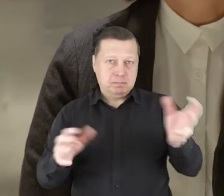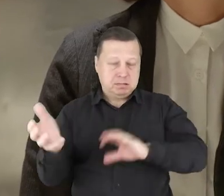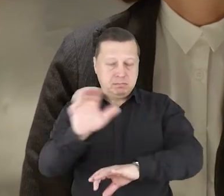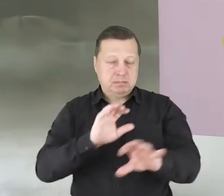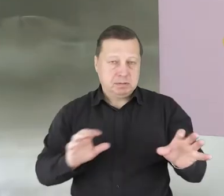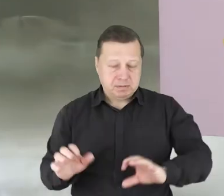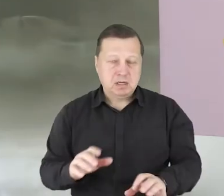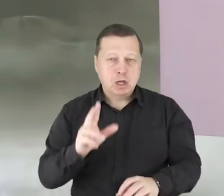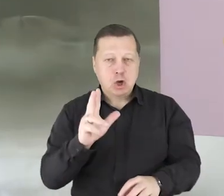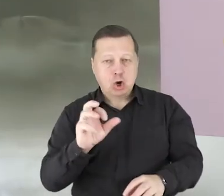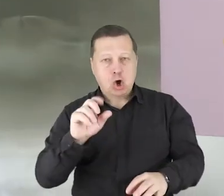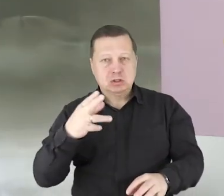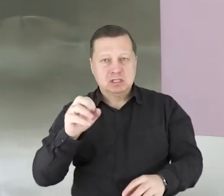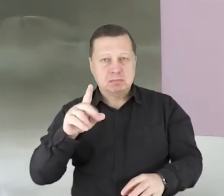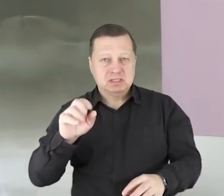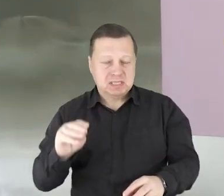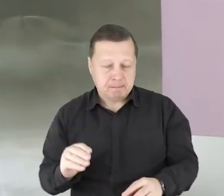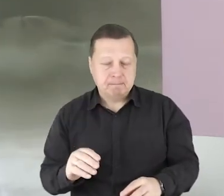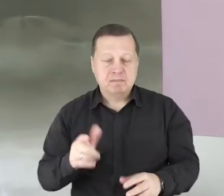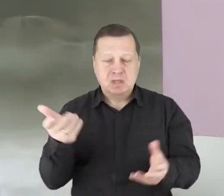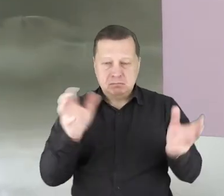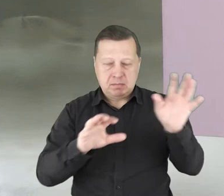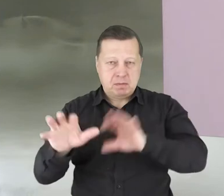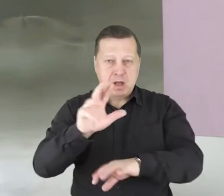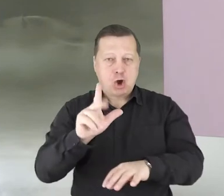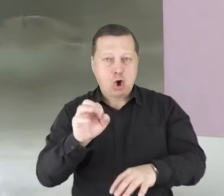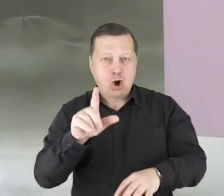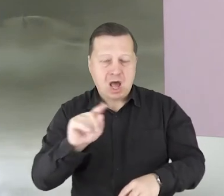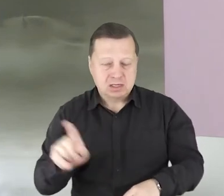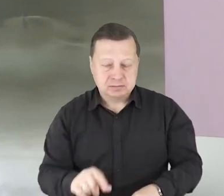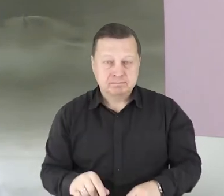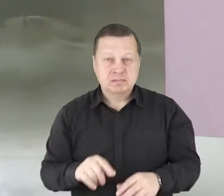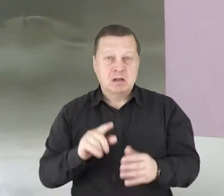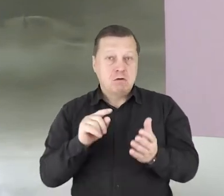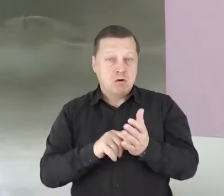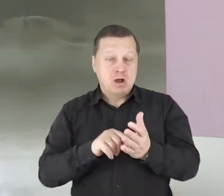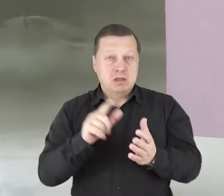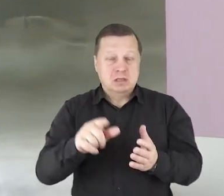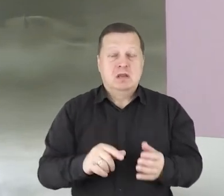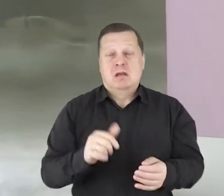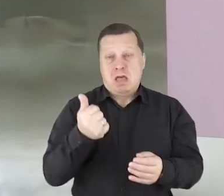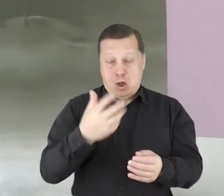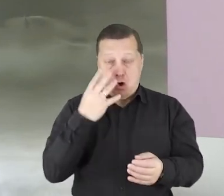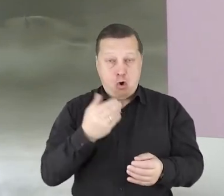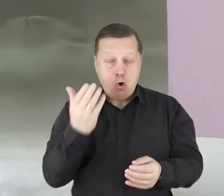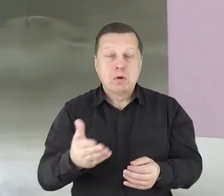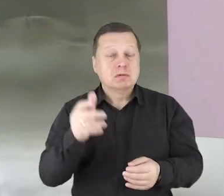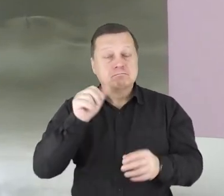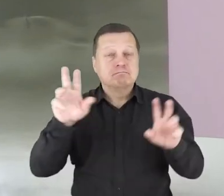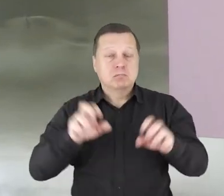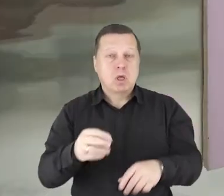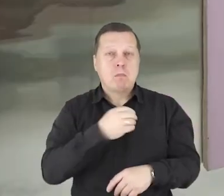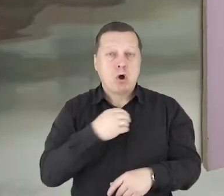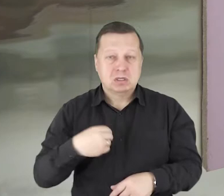się konceptualne zestawienia, konceptualne kolaże. I jednym z takich obrazów jest Polska,